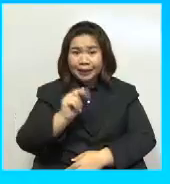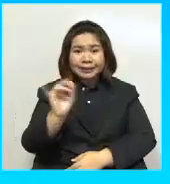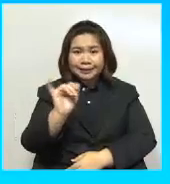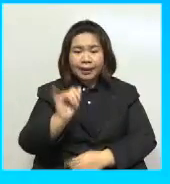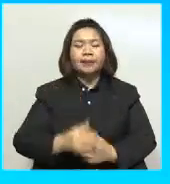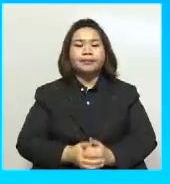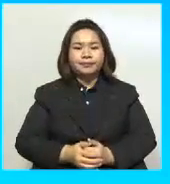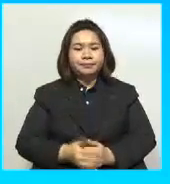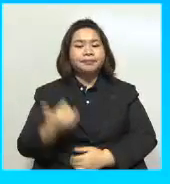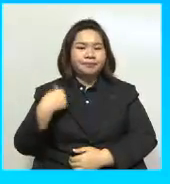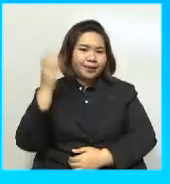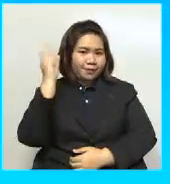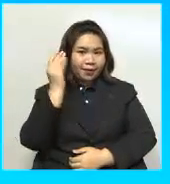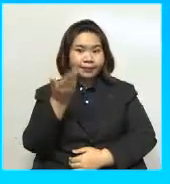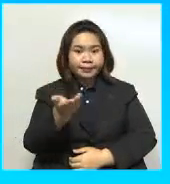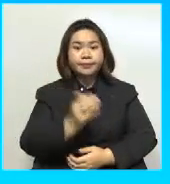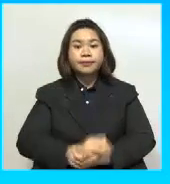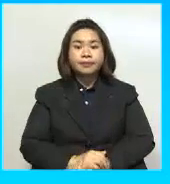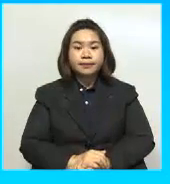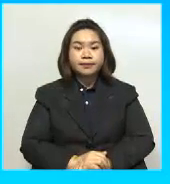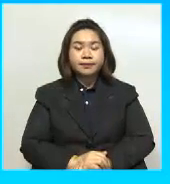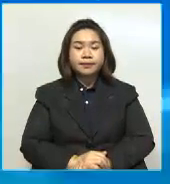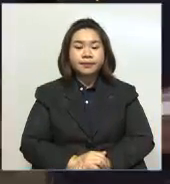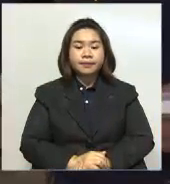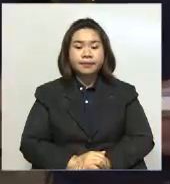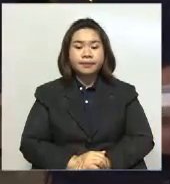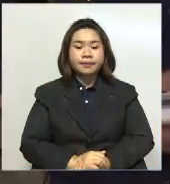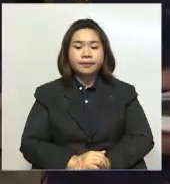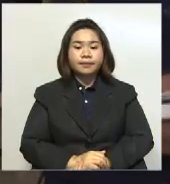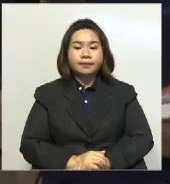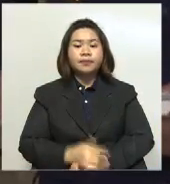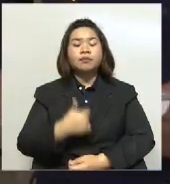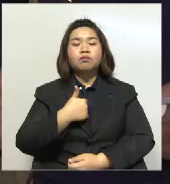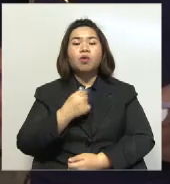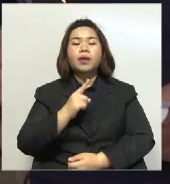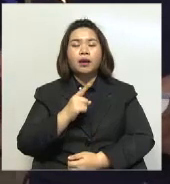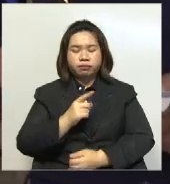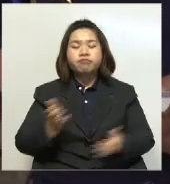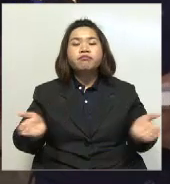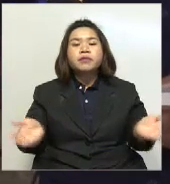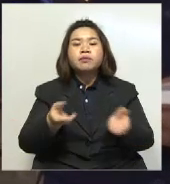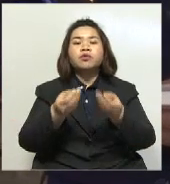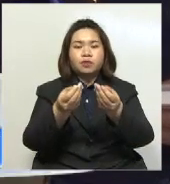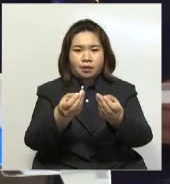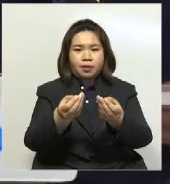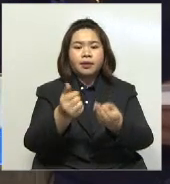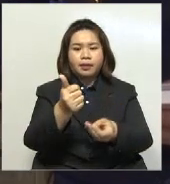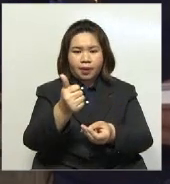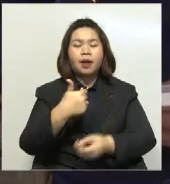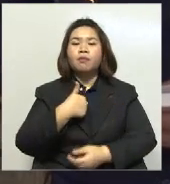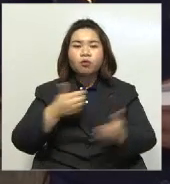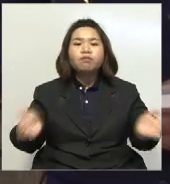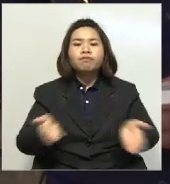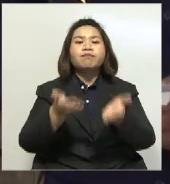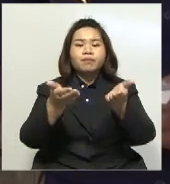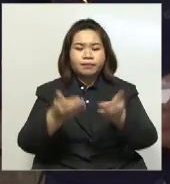ฟังประเด็นนี้เพิ่มเติมจากท่านรองนายกรัฐมนตรีค่ะ ไอ้ผมสนับสนุนอยู่แล้วผมสนับ